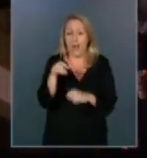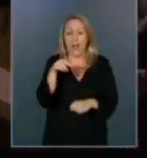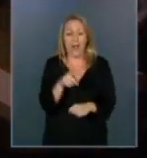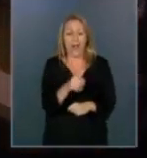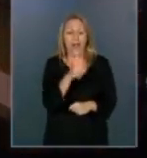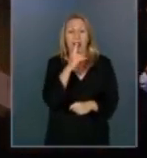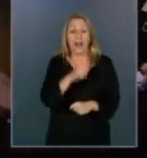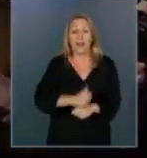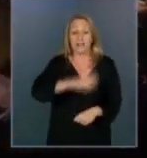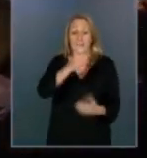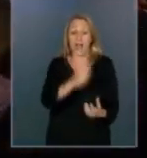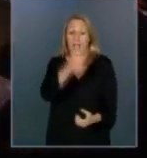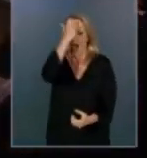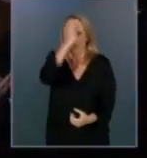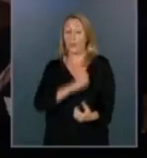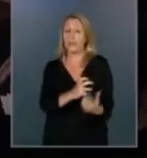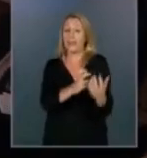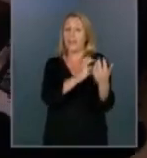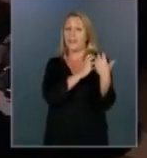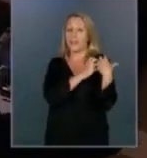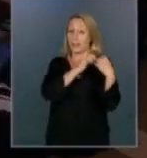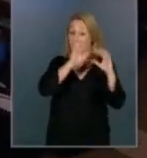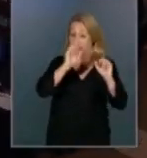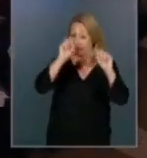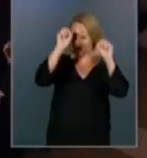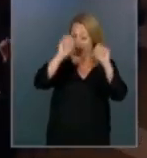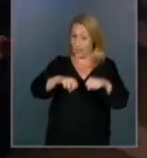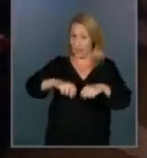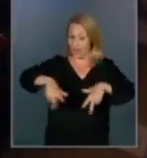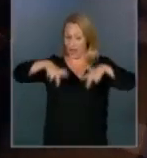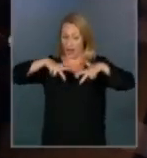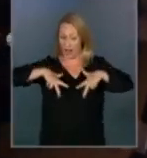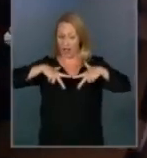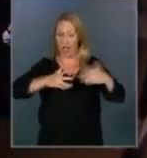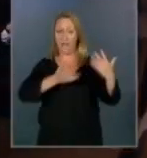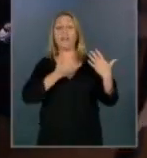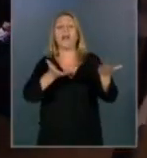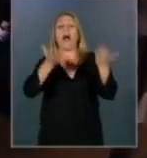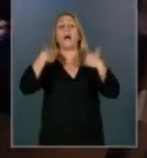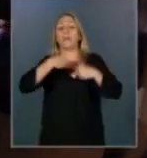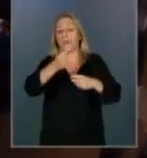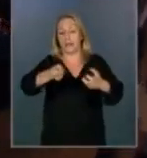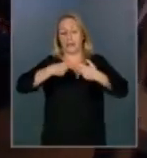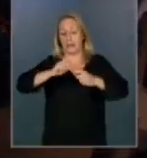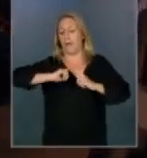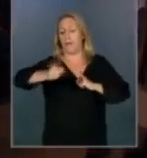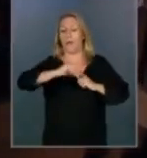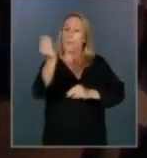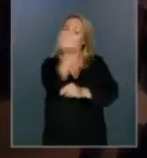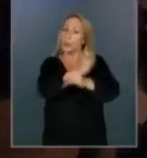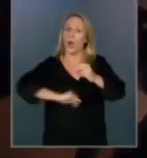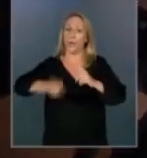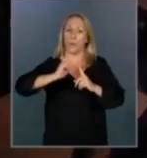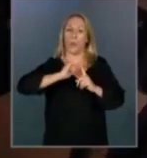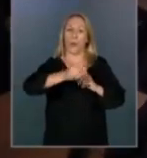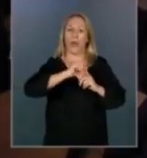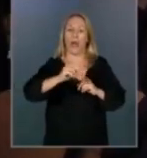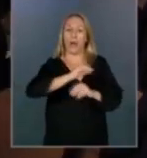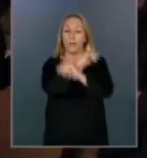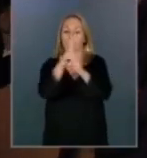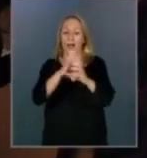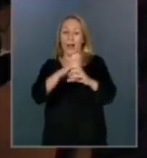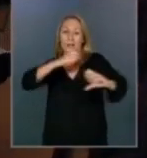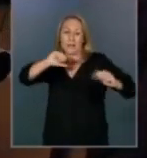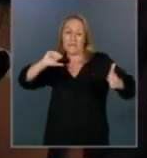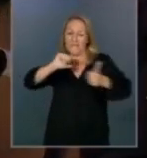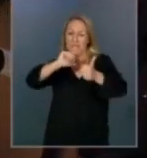για την ατομική ευθύνη, αλλά δεν έχεις ευθύνη ως πολιτεία να αυξήσεις τα δρομολόγια στις αστικές συγκοινωνίες και να διπλασιάσεις και στιβάζεται ο κόσμος, τότε αυτό